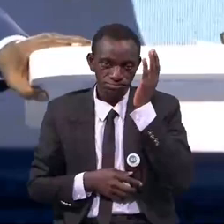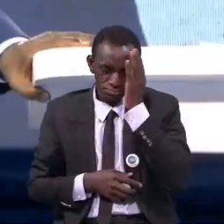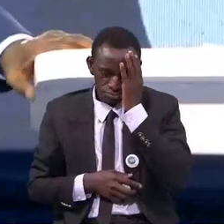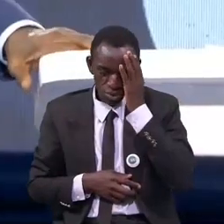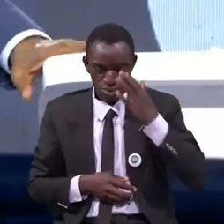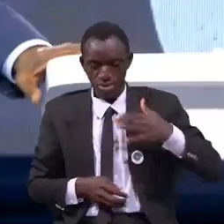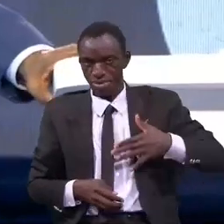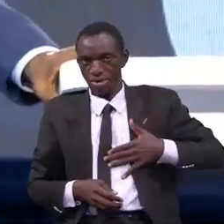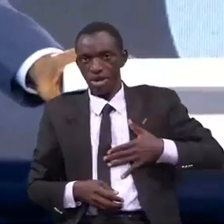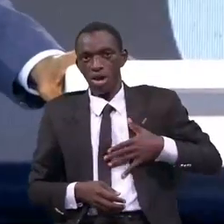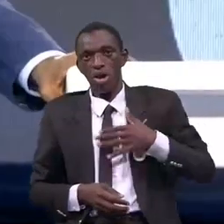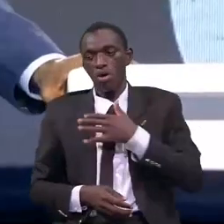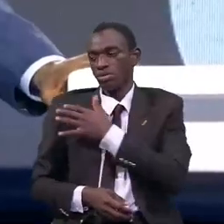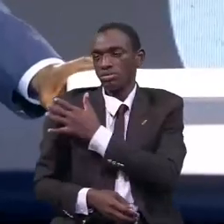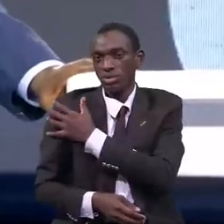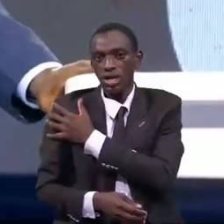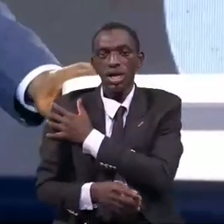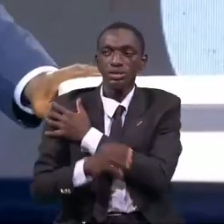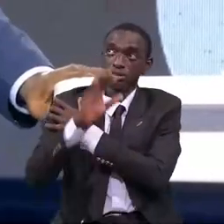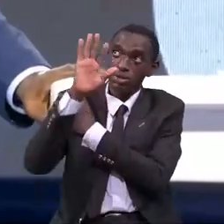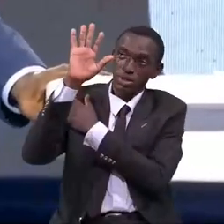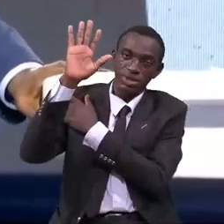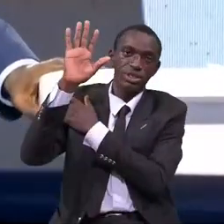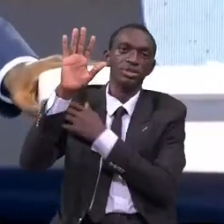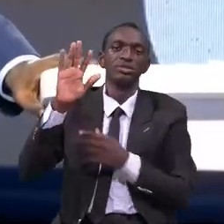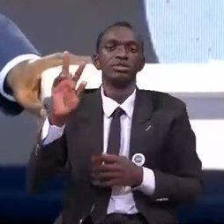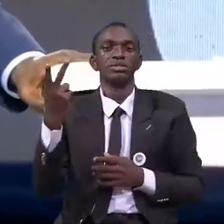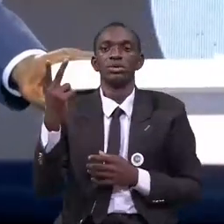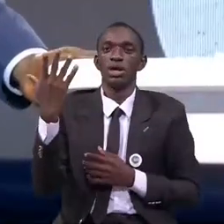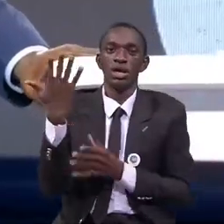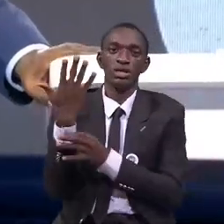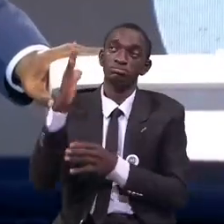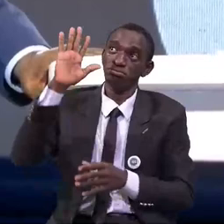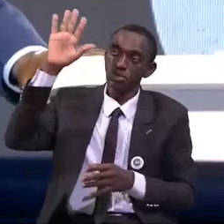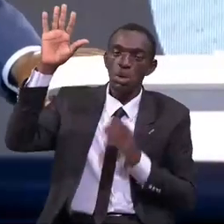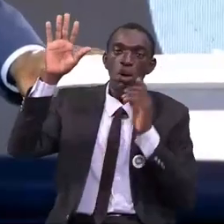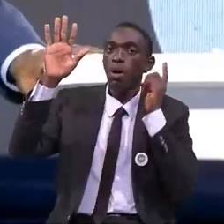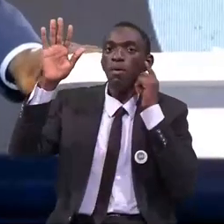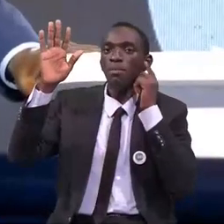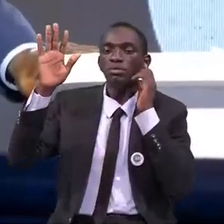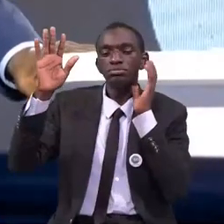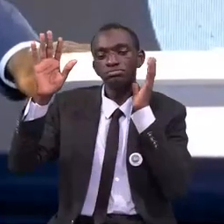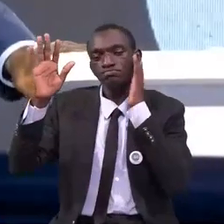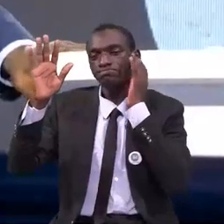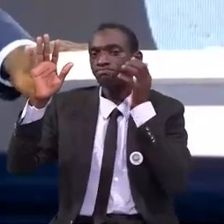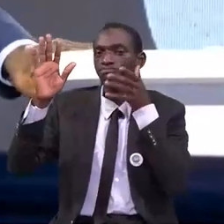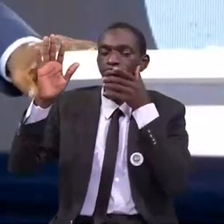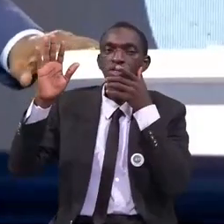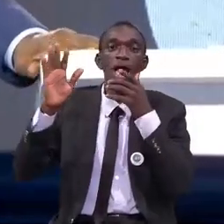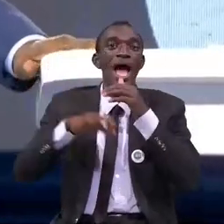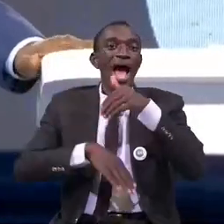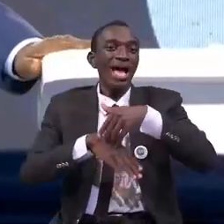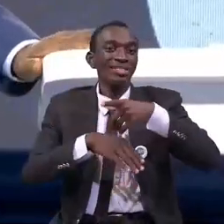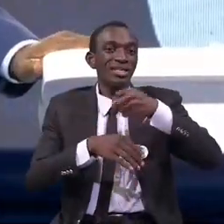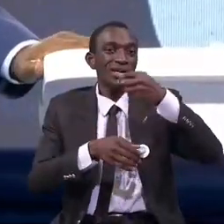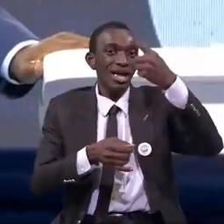et vous levez l'autre main vous savez qu'à la